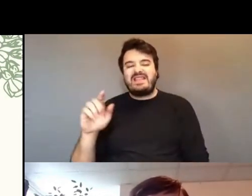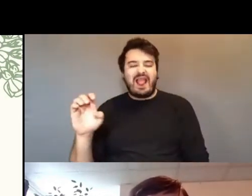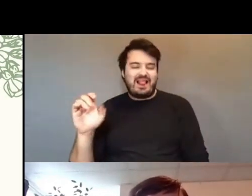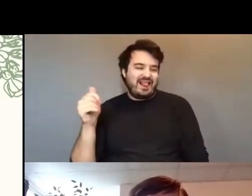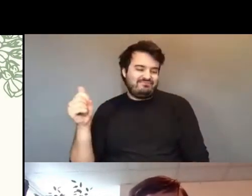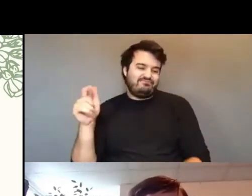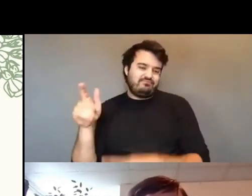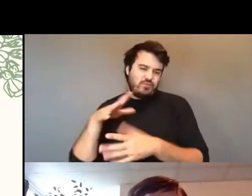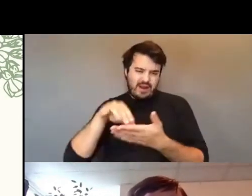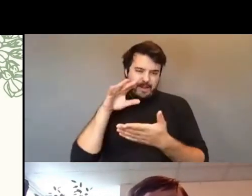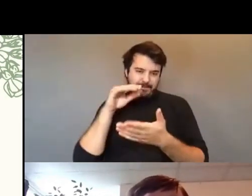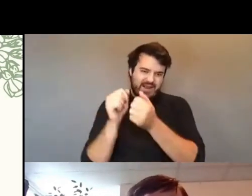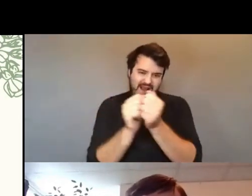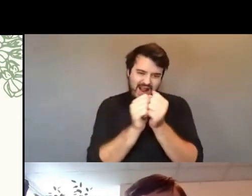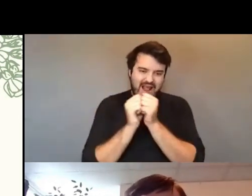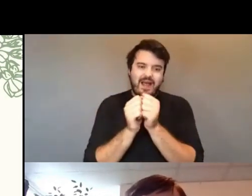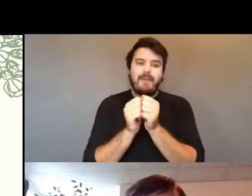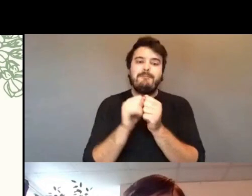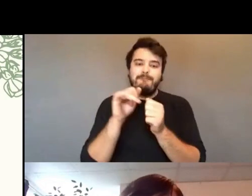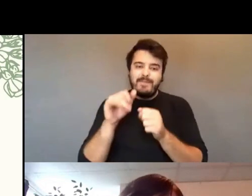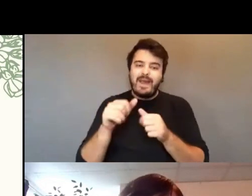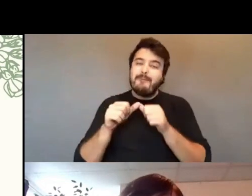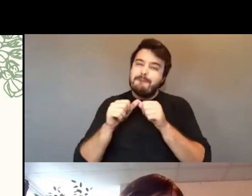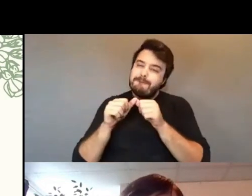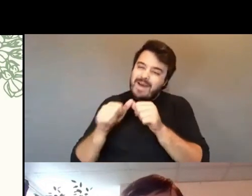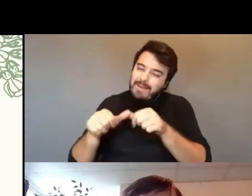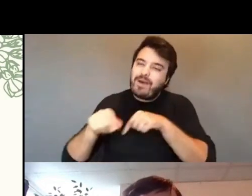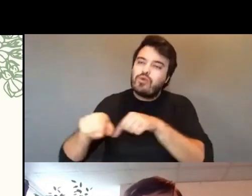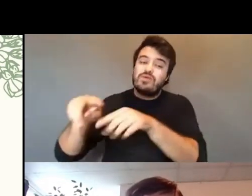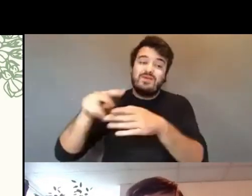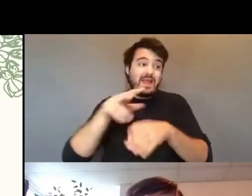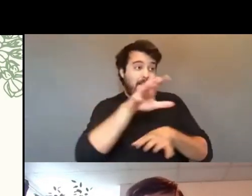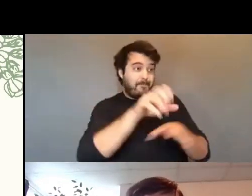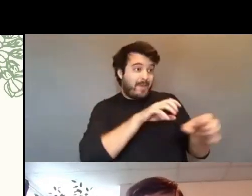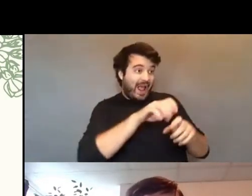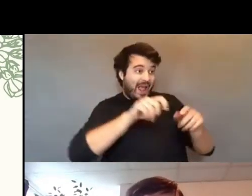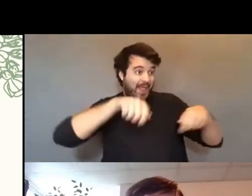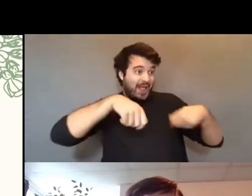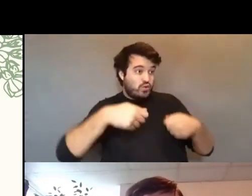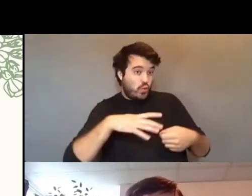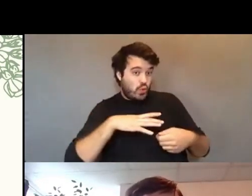la permaculture, c'est utiliser la nature.